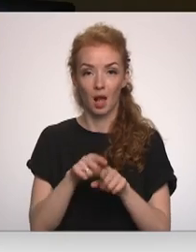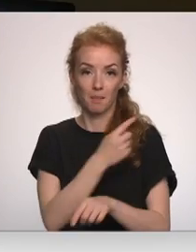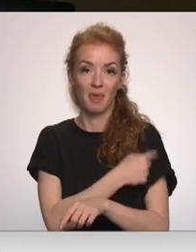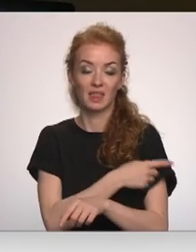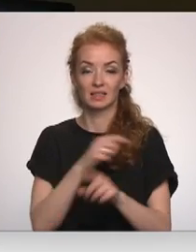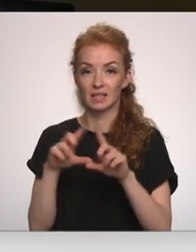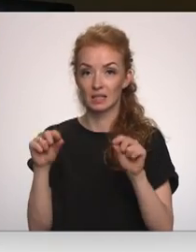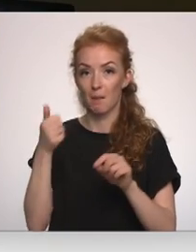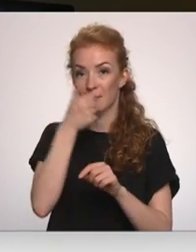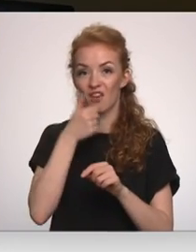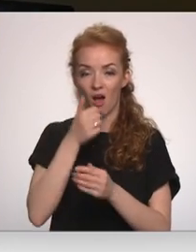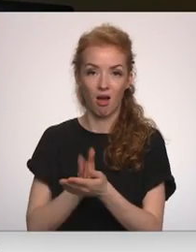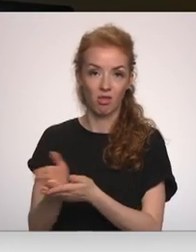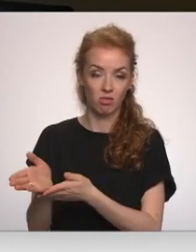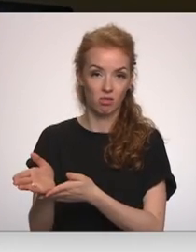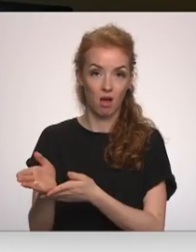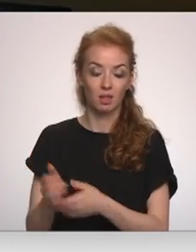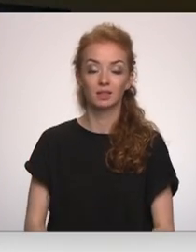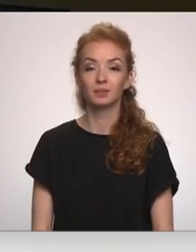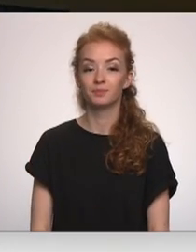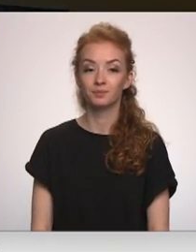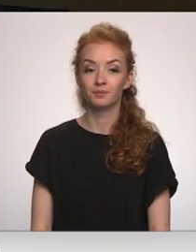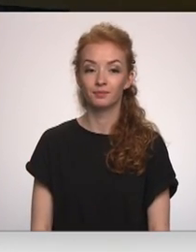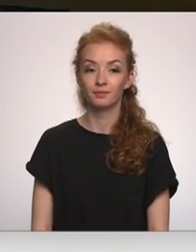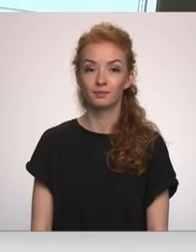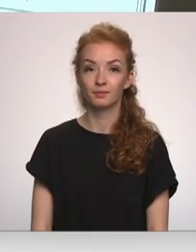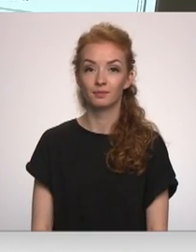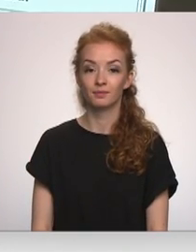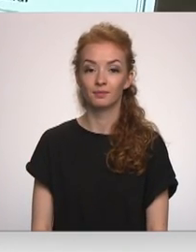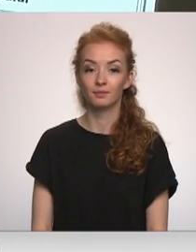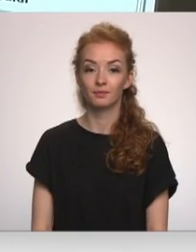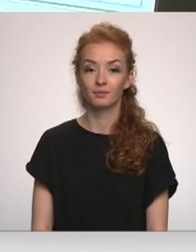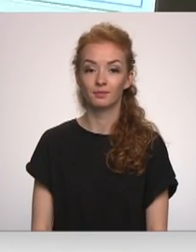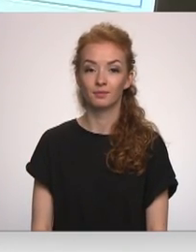medicīnas iestādes privātajā sektorā. Sintija Lukjanska, Aleksandrs Fedotovs, LRT+.